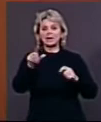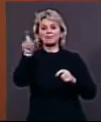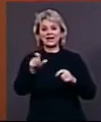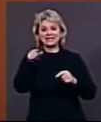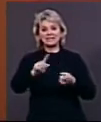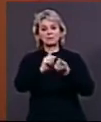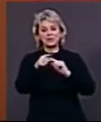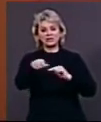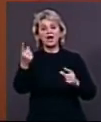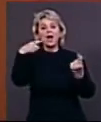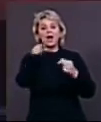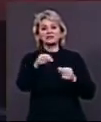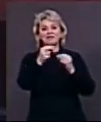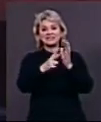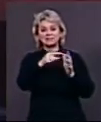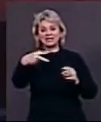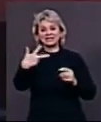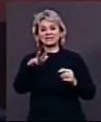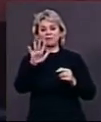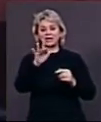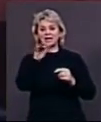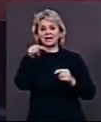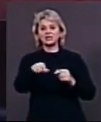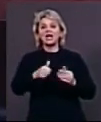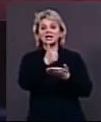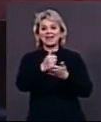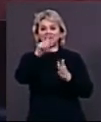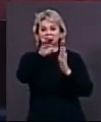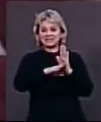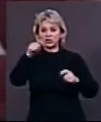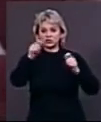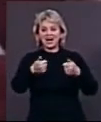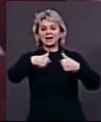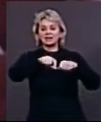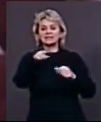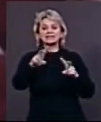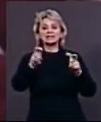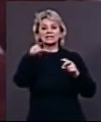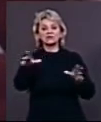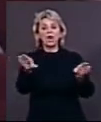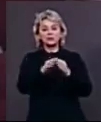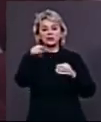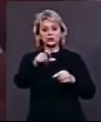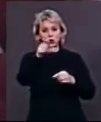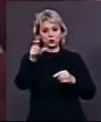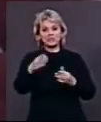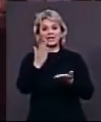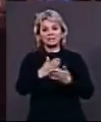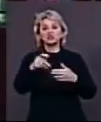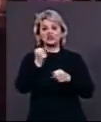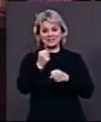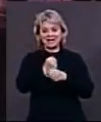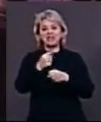и переводов для авторов от 18 до 35 лет. Главной задачей фестиваля организаторы называют объединение людей, умеющих